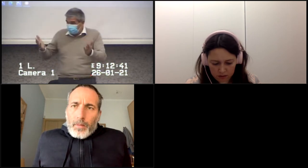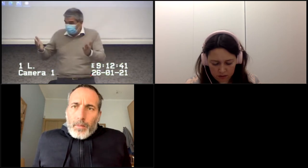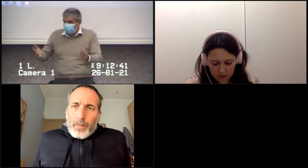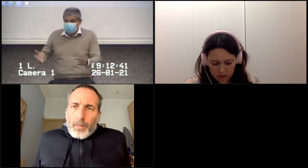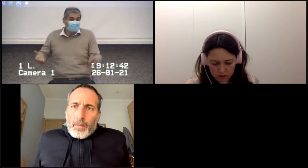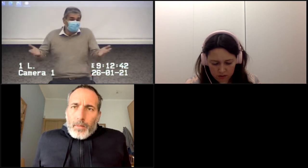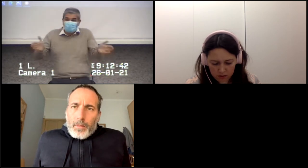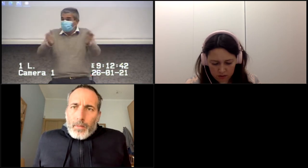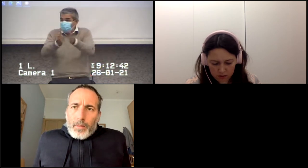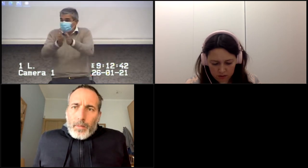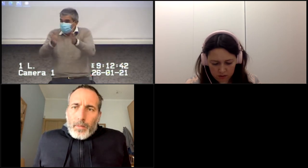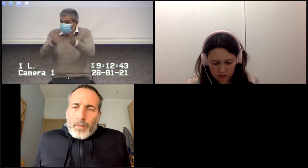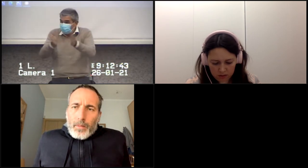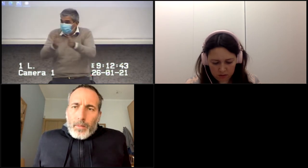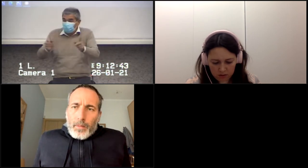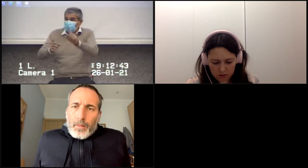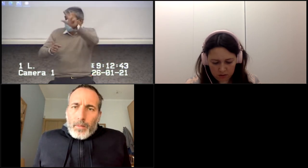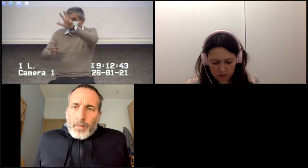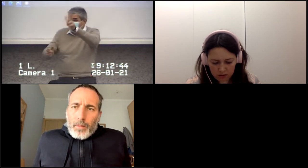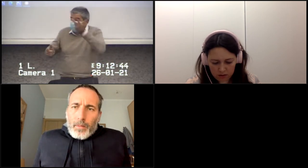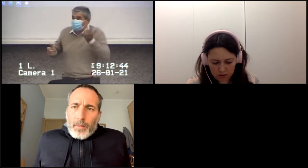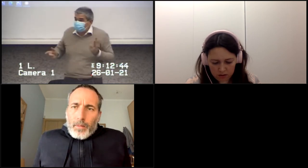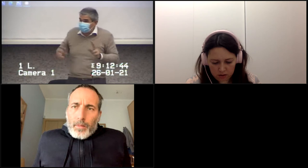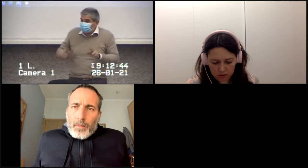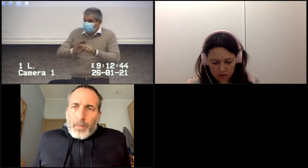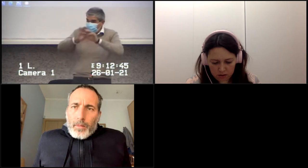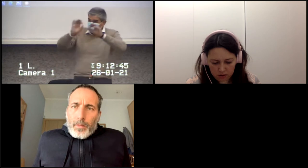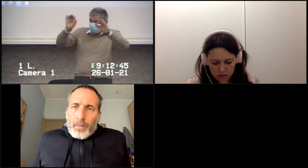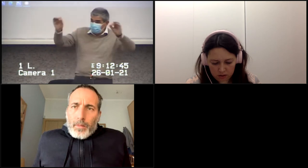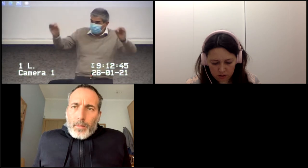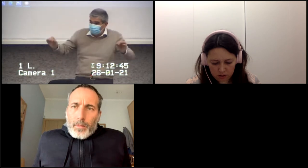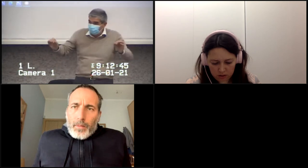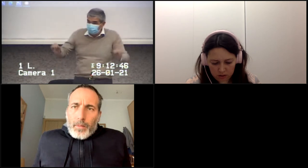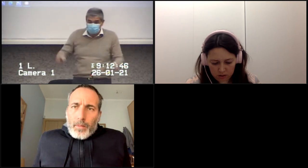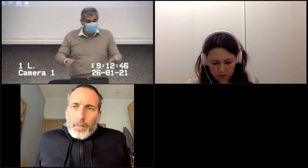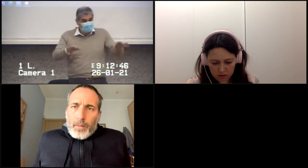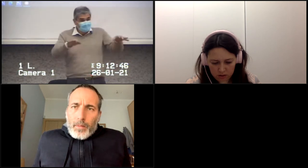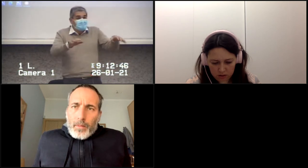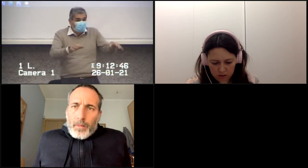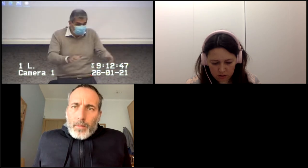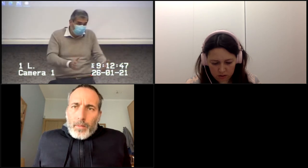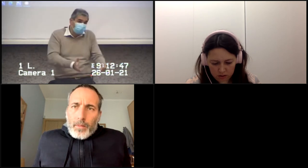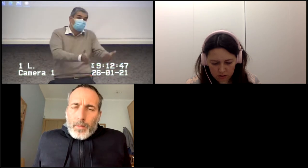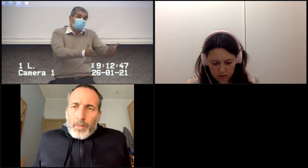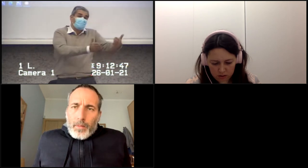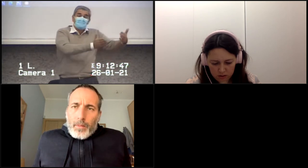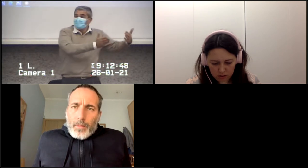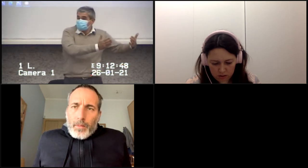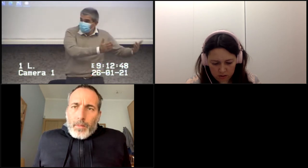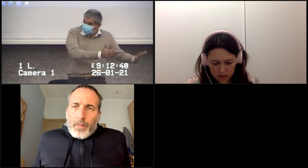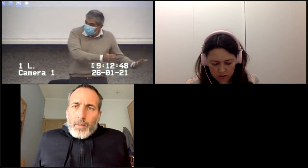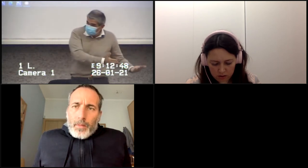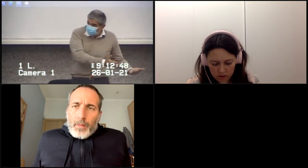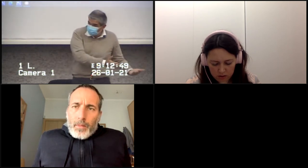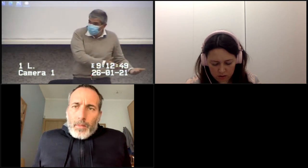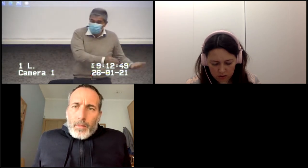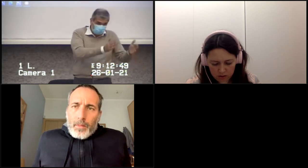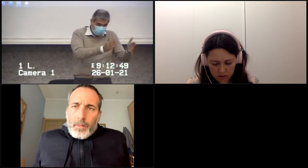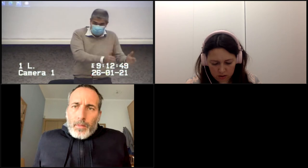questa premialità, perché alla fine si sommavano nel massimo del 30% già codificato. In questo momento, rispetto